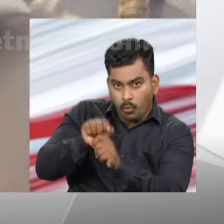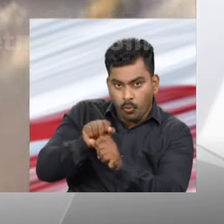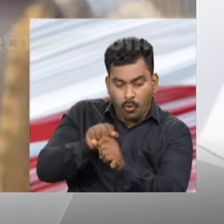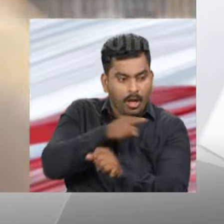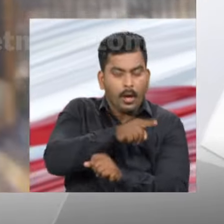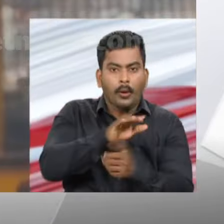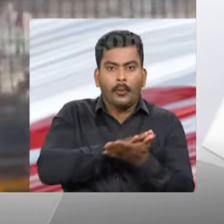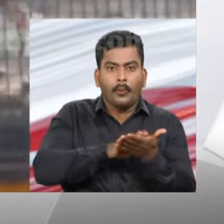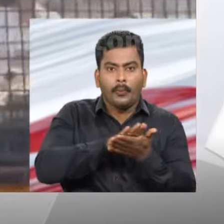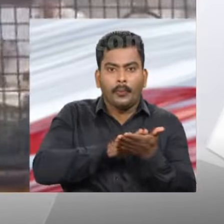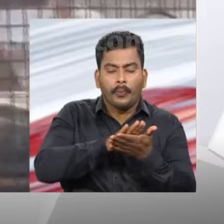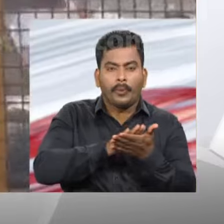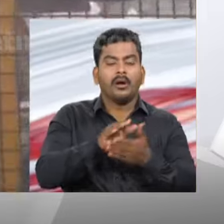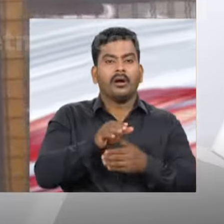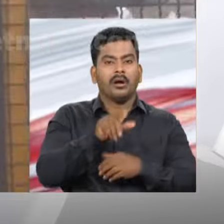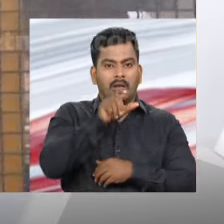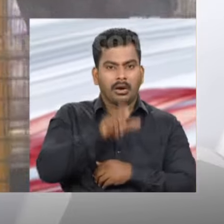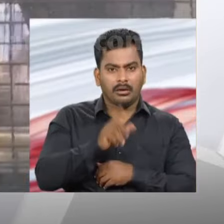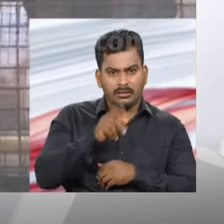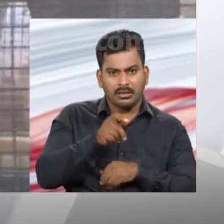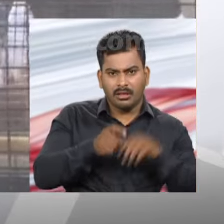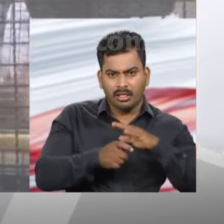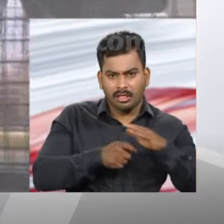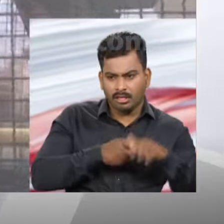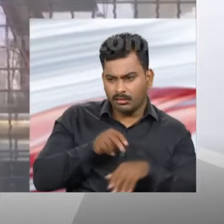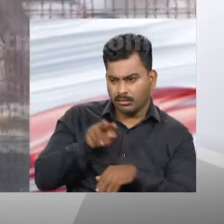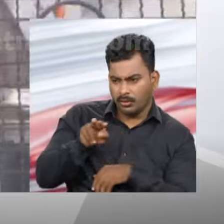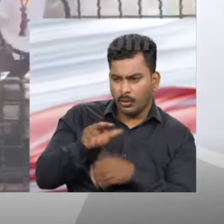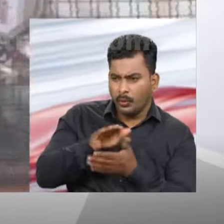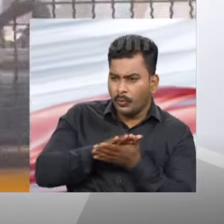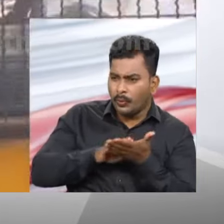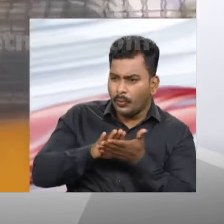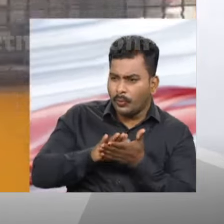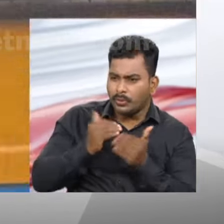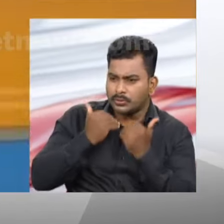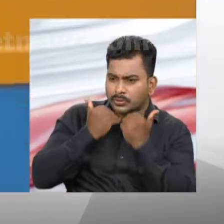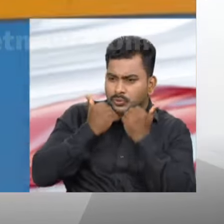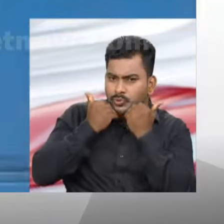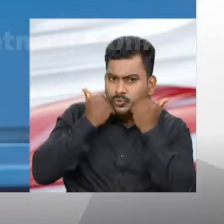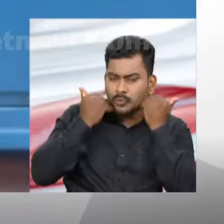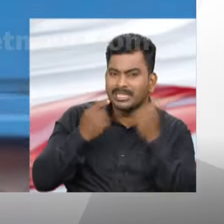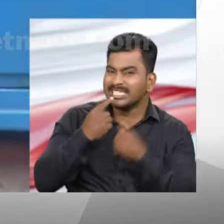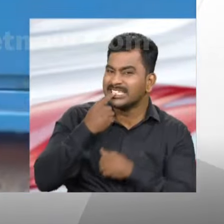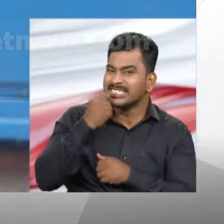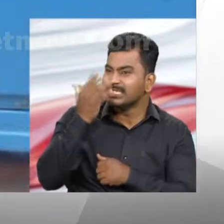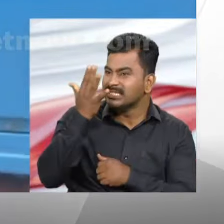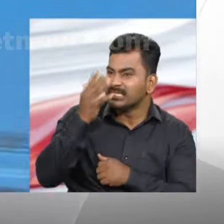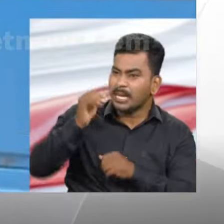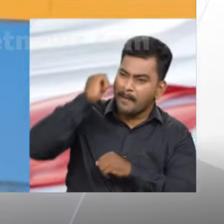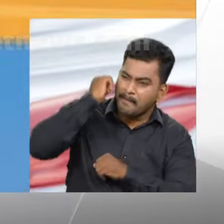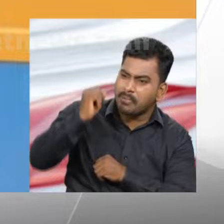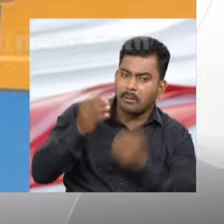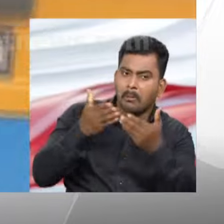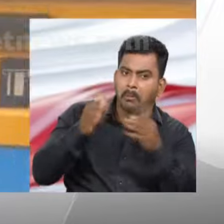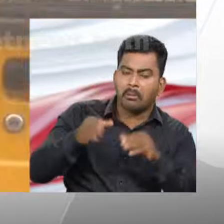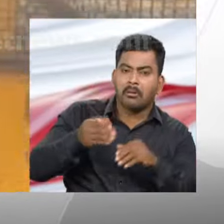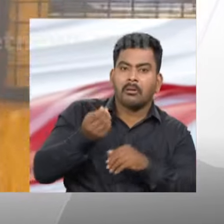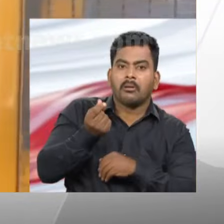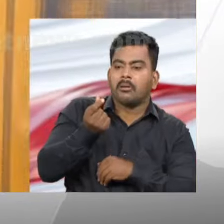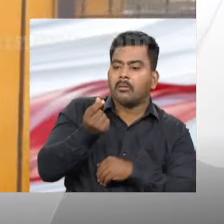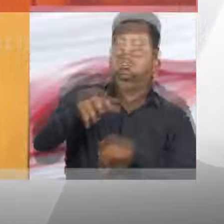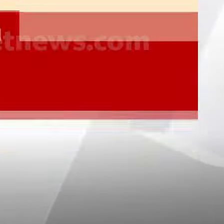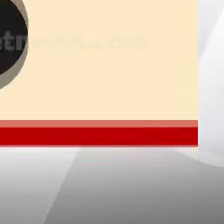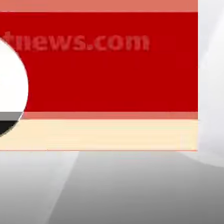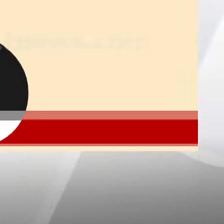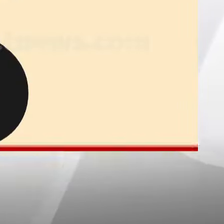ഉണ്ടായിരുന്ന ബോക്സ് അടക്കം എടുത്തുകൊണ്ടുപോയത്. 50 ലക്ഷം രൂപ ഈ ബോക്സിൽ ഉണ്ടായിരുന്നു എന്നാണ് പറയുന്നത്. പോലീസ് അടക്കമുള്ള സംഘങ്ങൾ